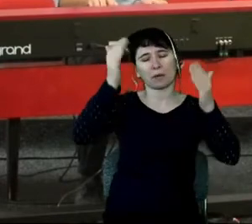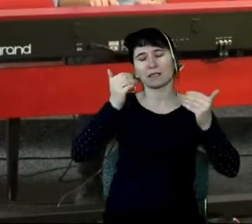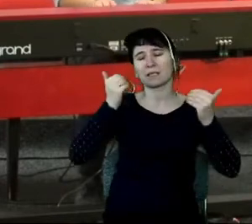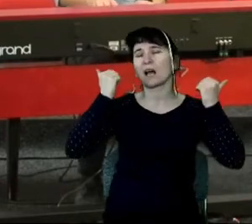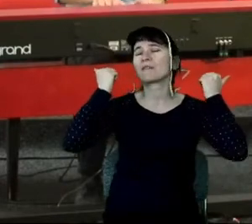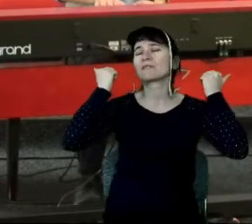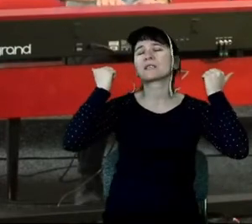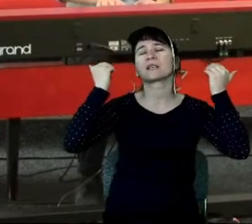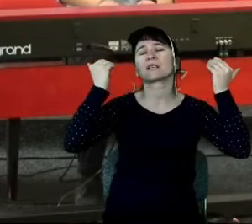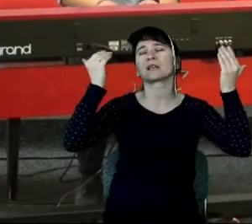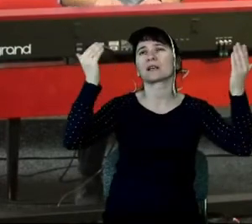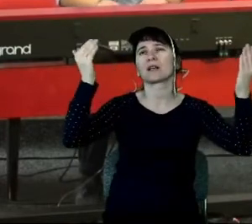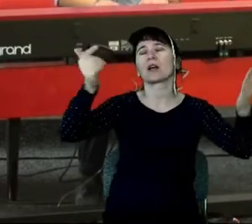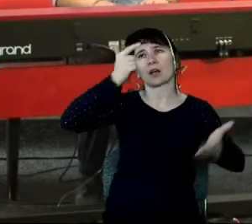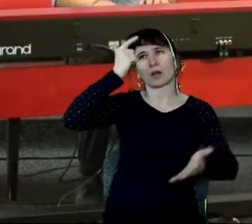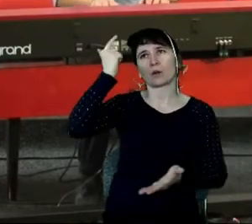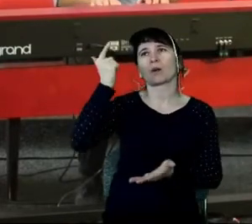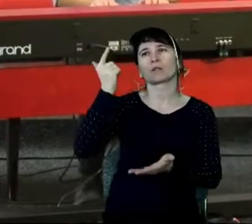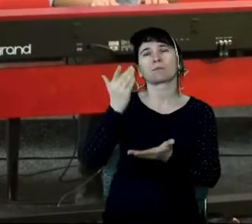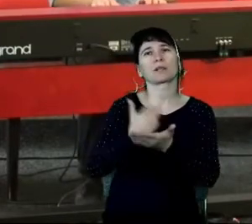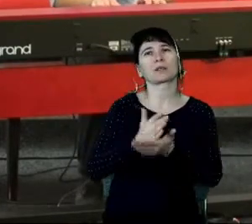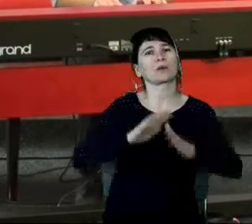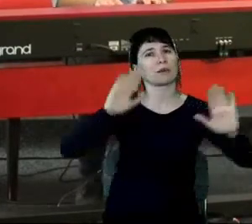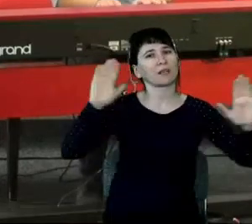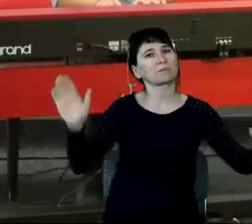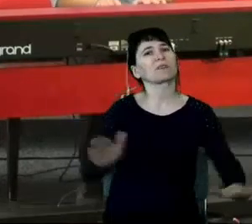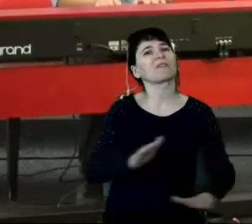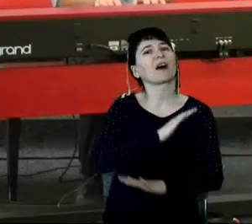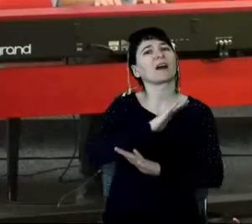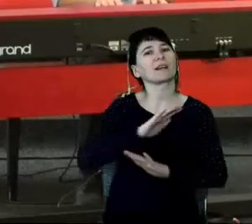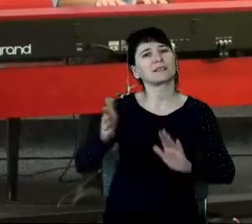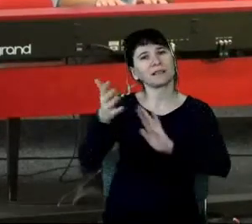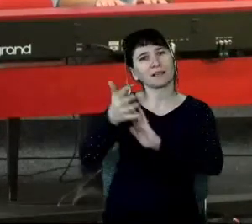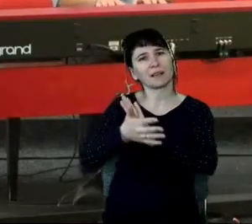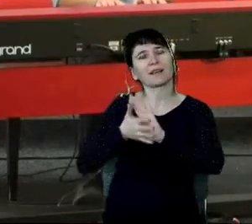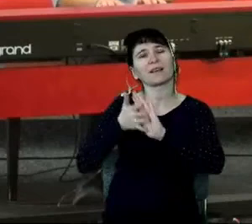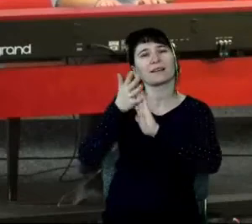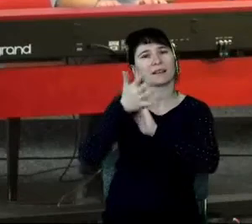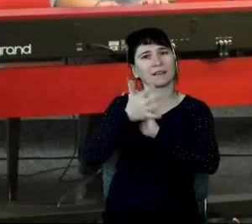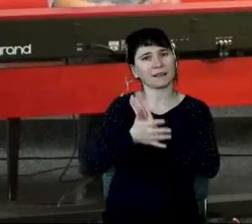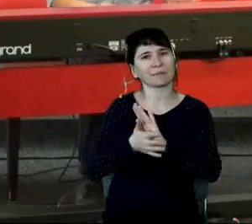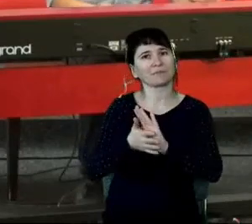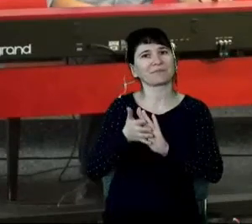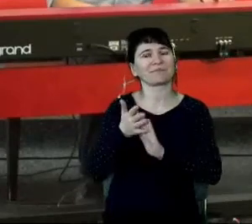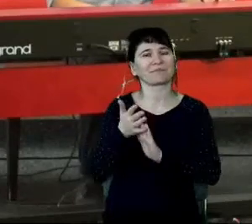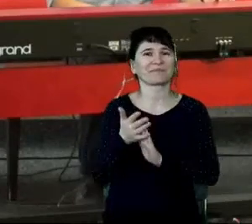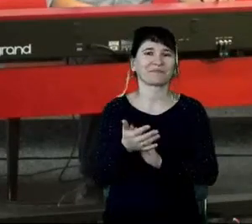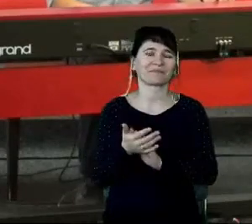имя Его прославьте, Господа воспевайте.